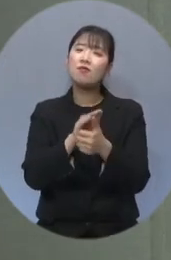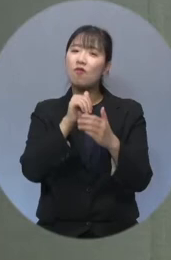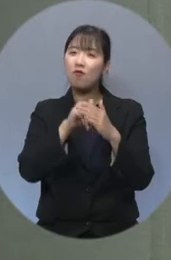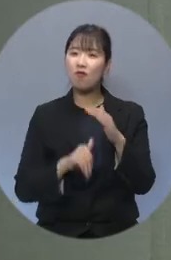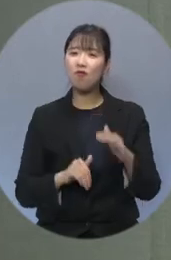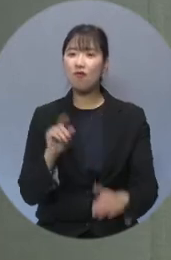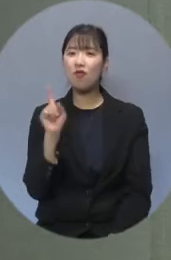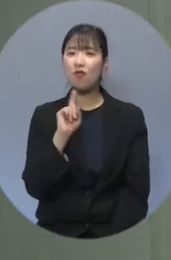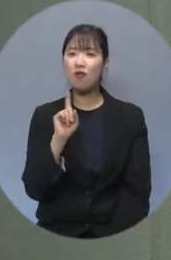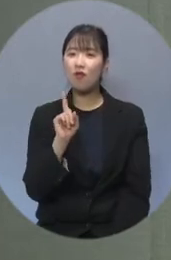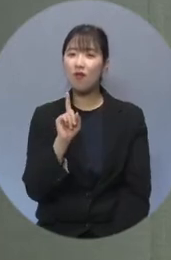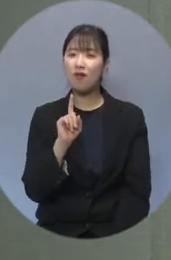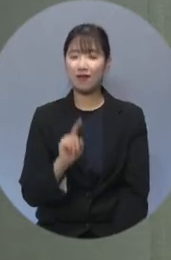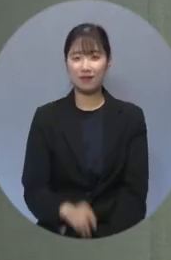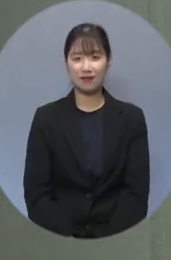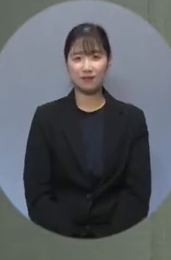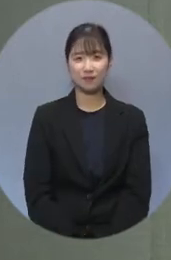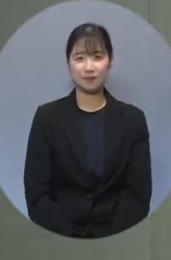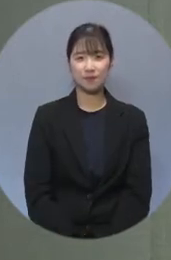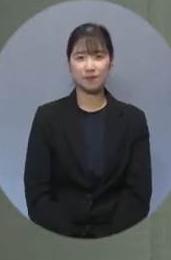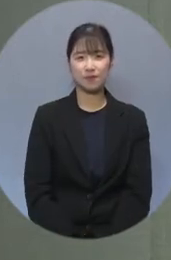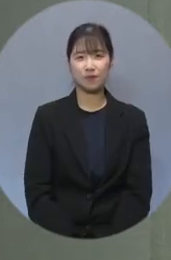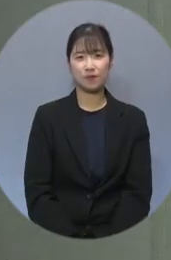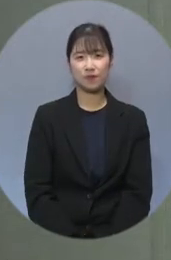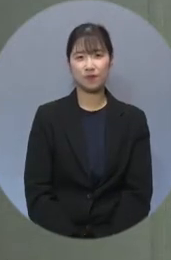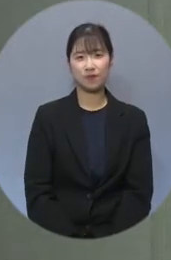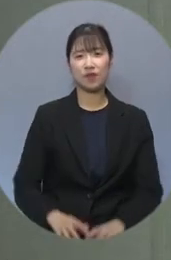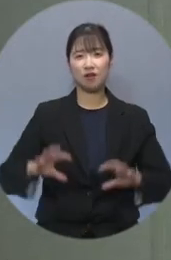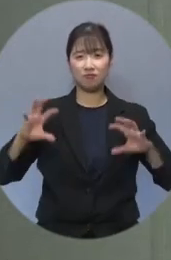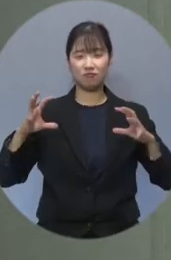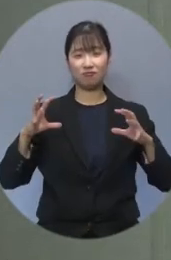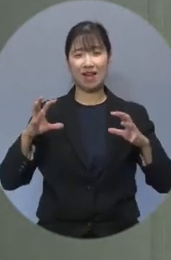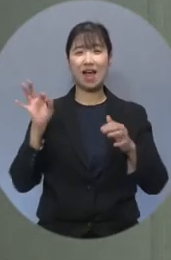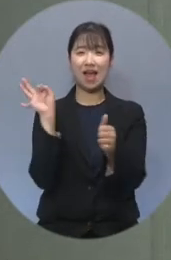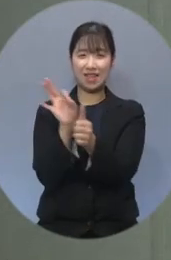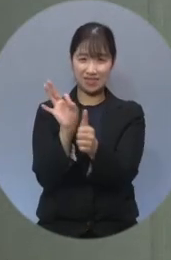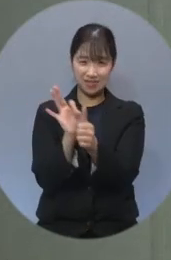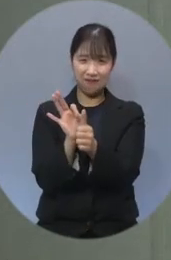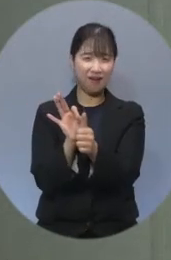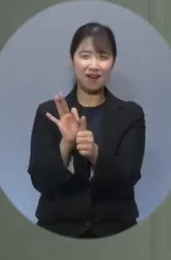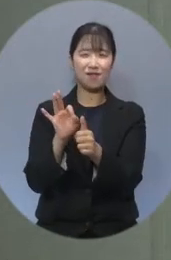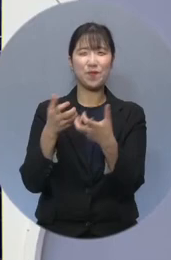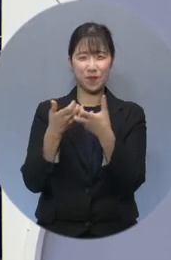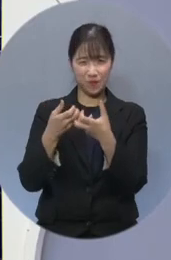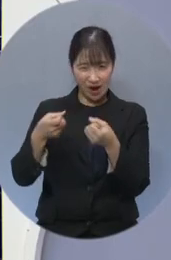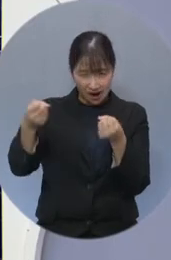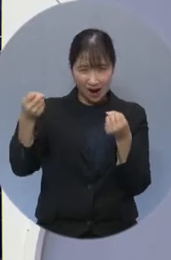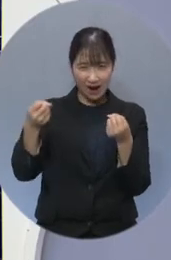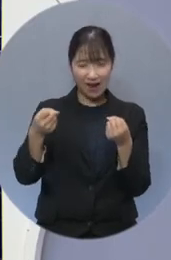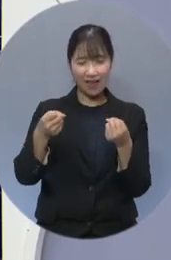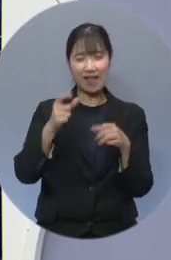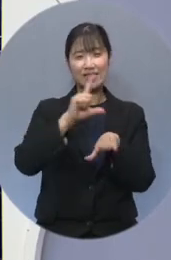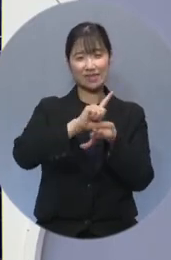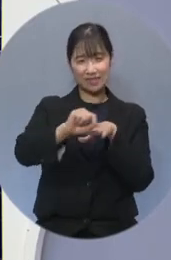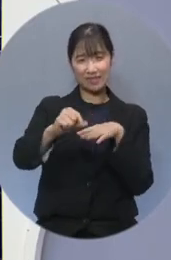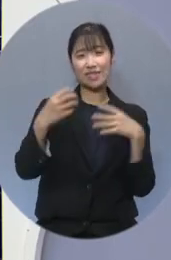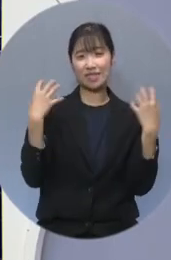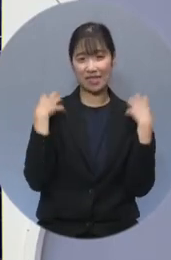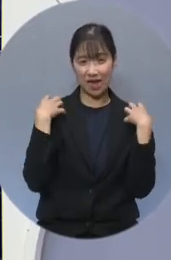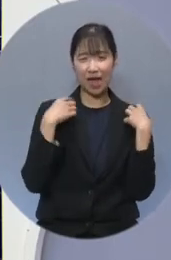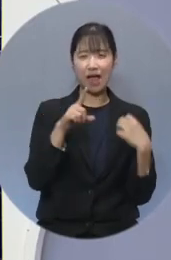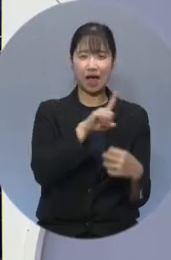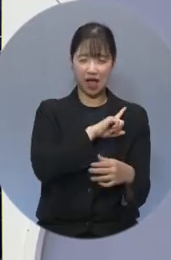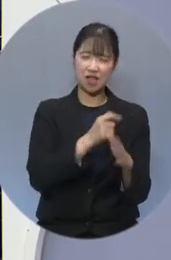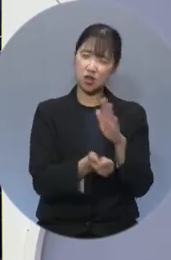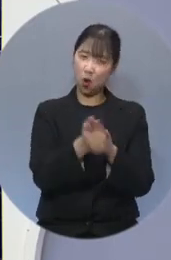어떤 형태의 지원입니까? 네, 뭐 국가에서 하는 재난지원금이라든가 이런 게 아니고요. 이제 지자체 단위로는 아마